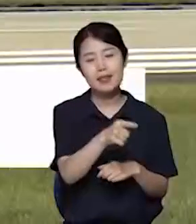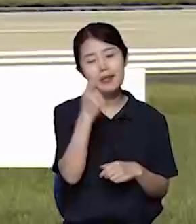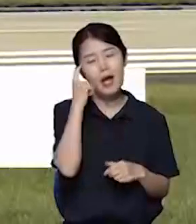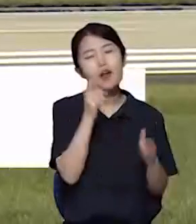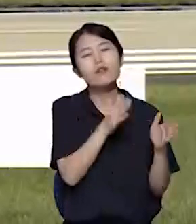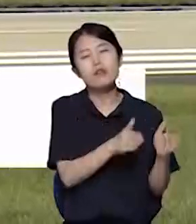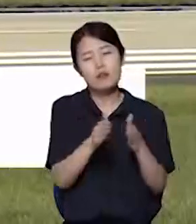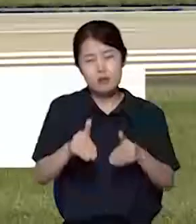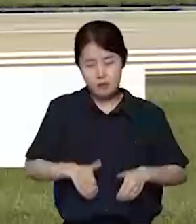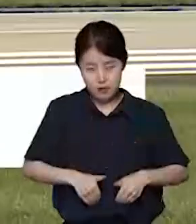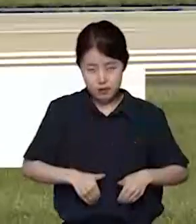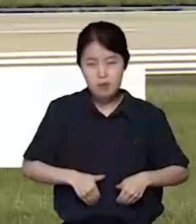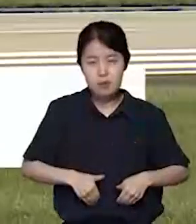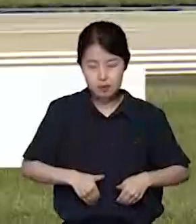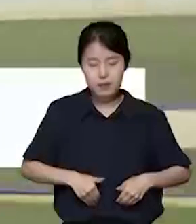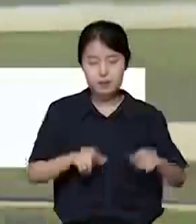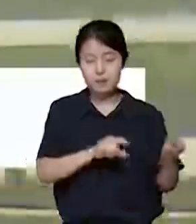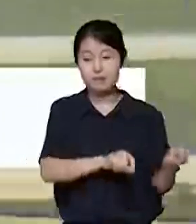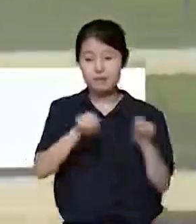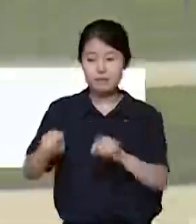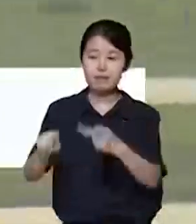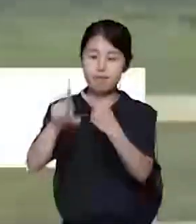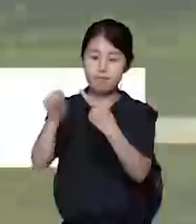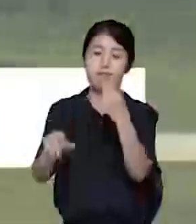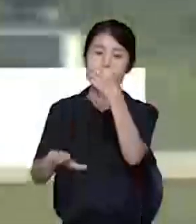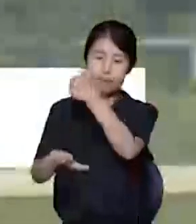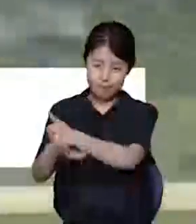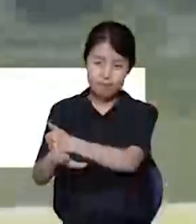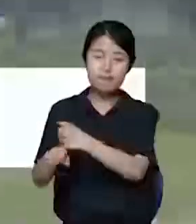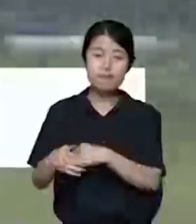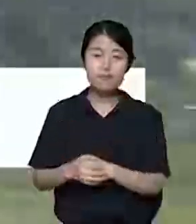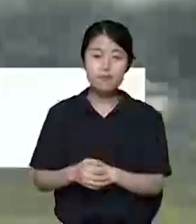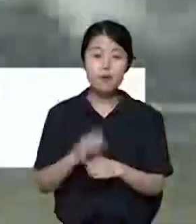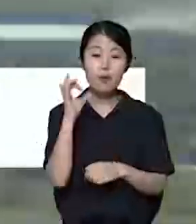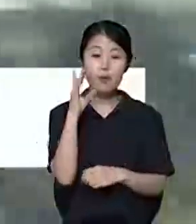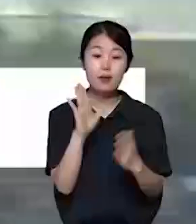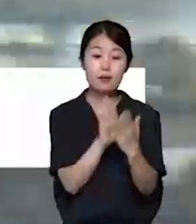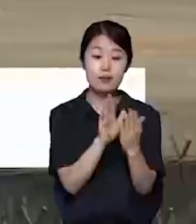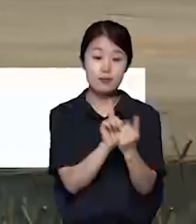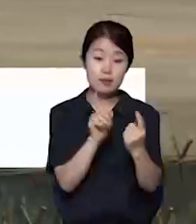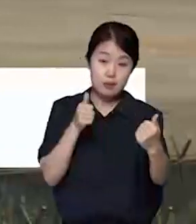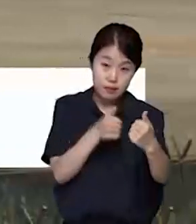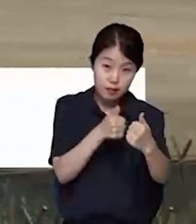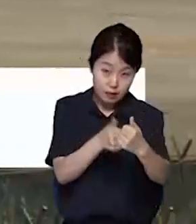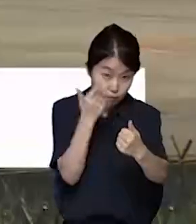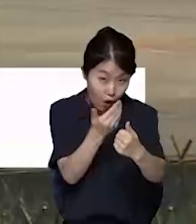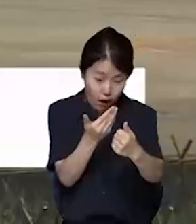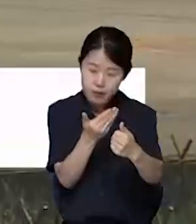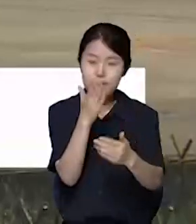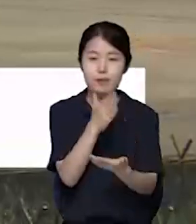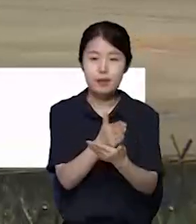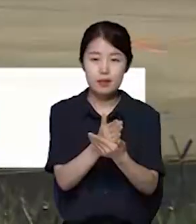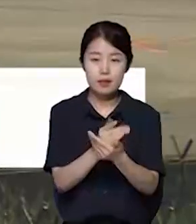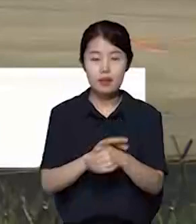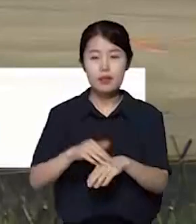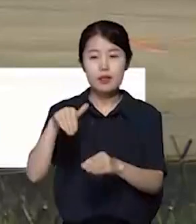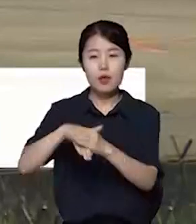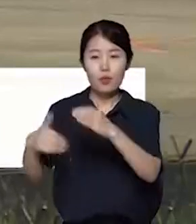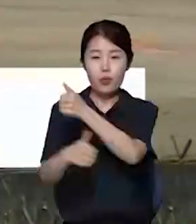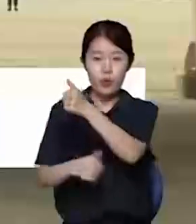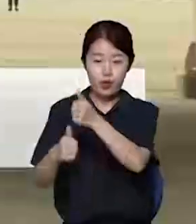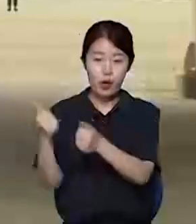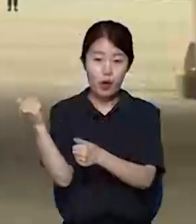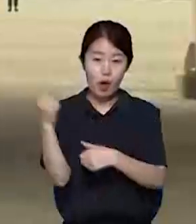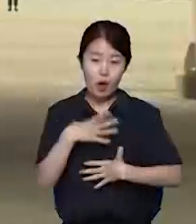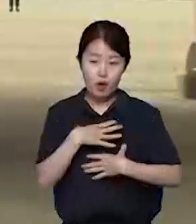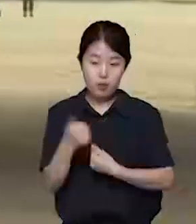감안해 12월 말로 시기를 변경했습니다. 당초 대면으로 하려던 조사 방식도 선관위로부터 안심번호를 부여받아